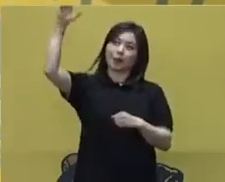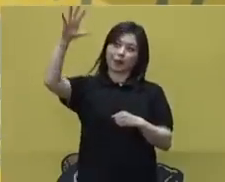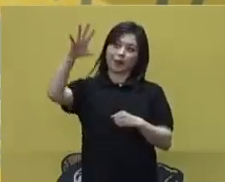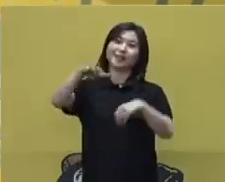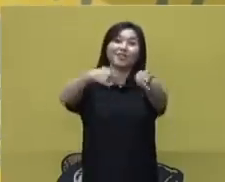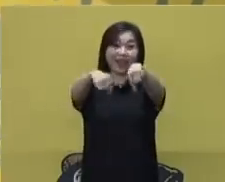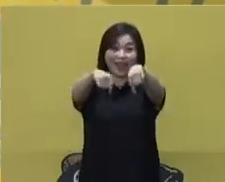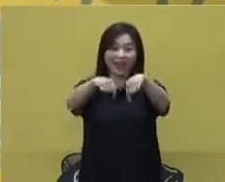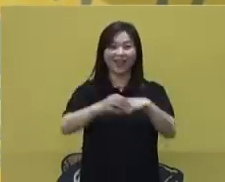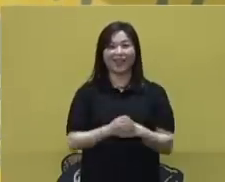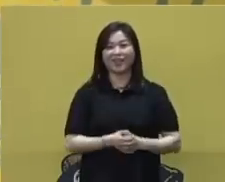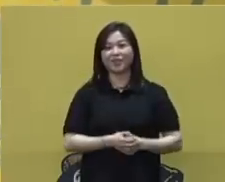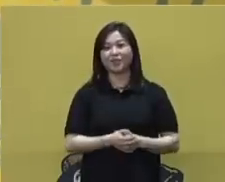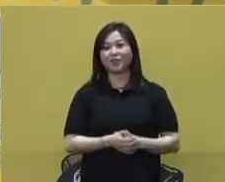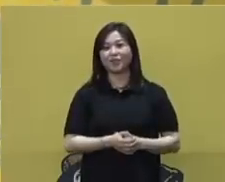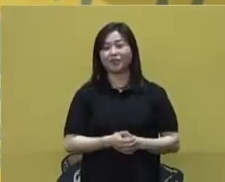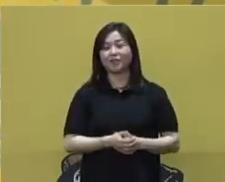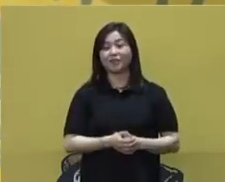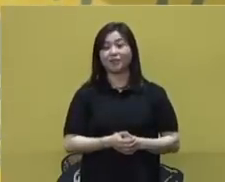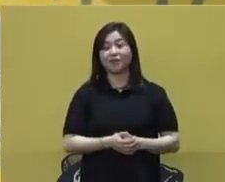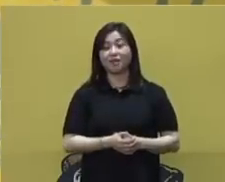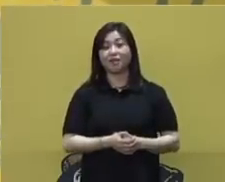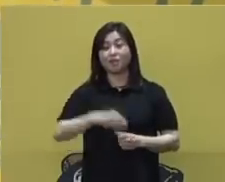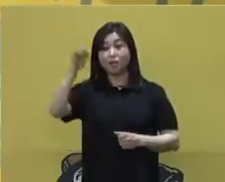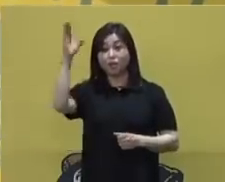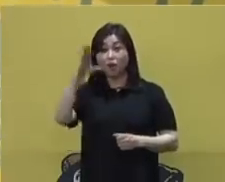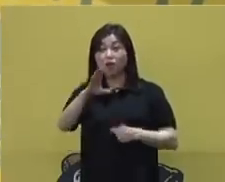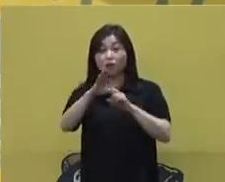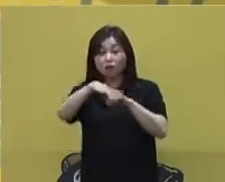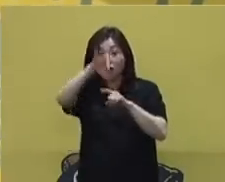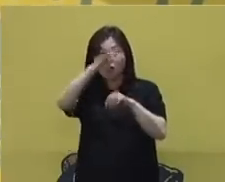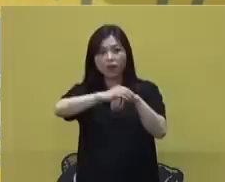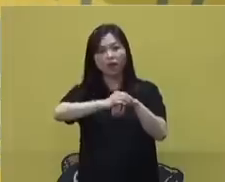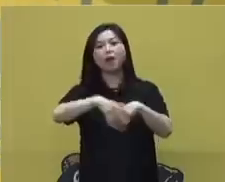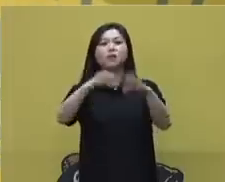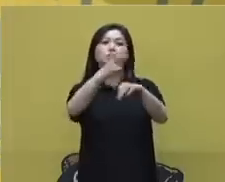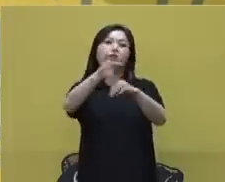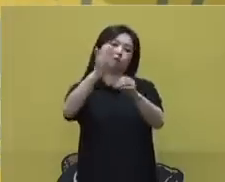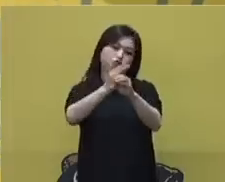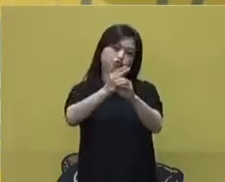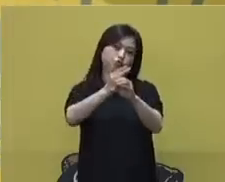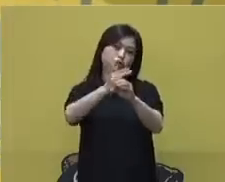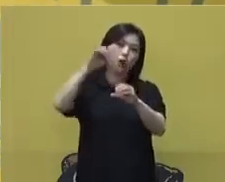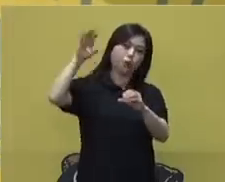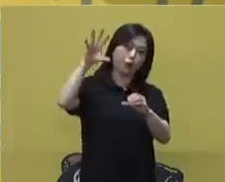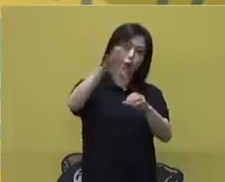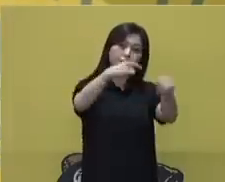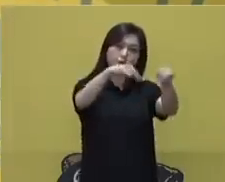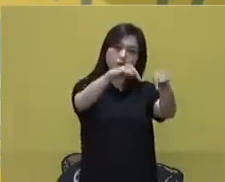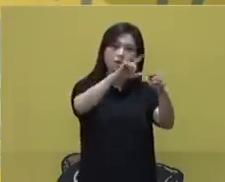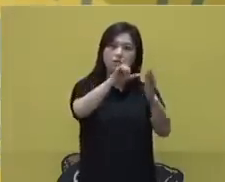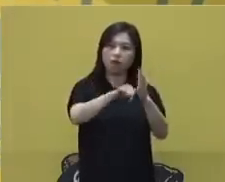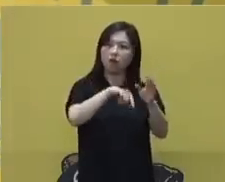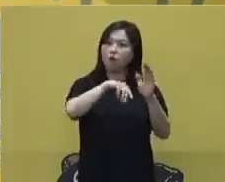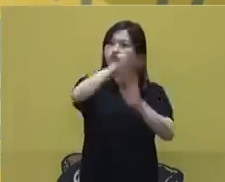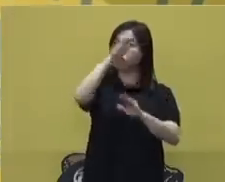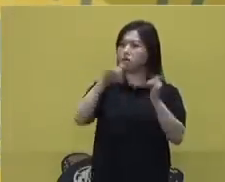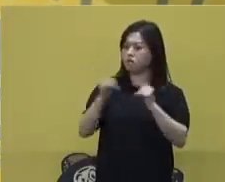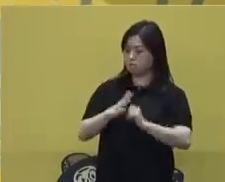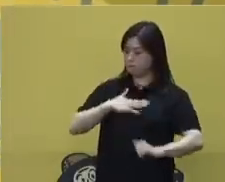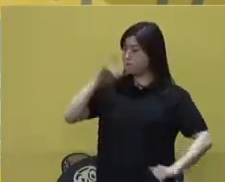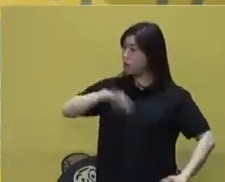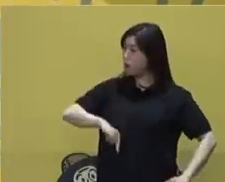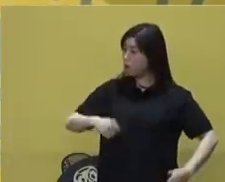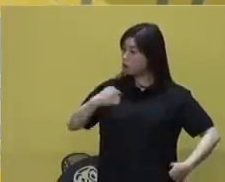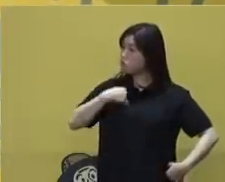정책이고요. 햇볕 정책을 김대중 대통령이 처음에 내놓으셨을 때 북한 사람들이 되게 기분 나빠했다고 그래요. 아,